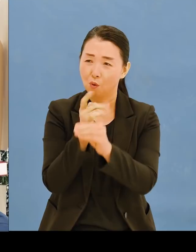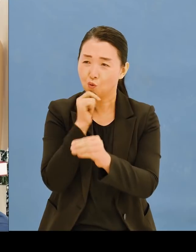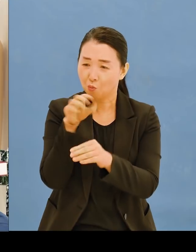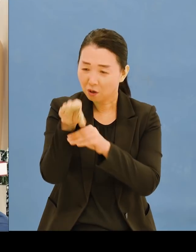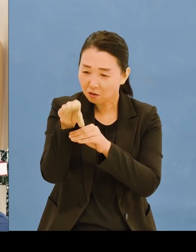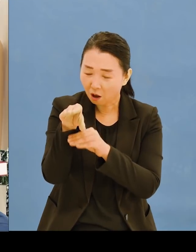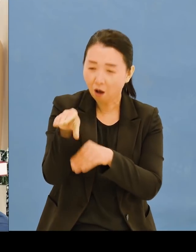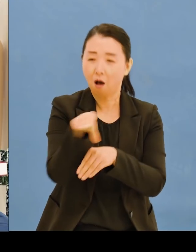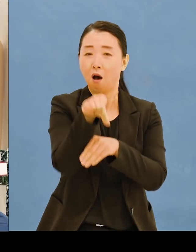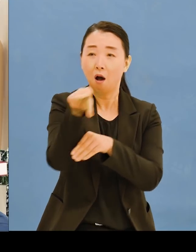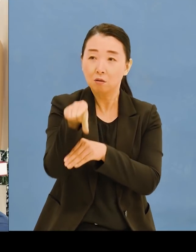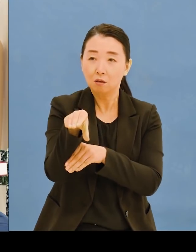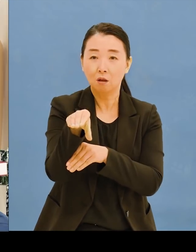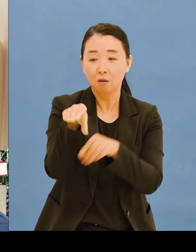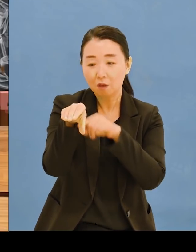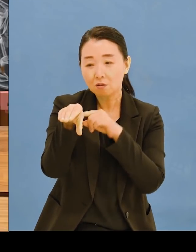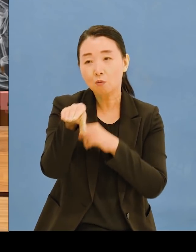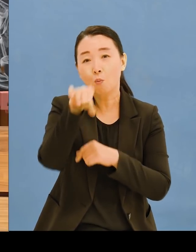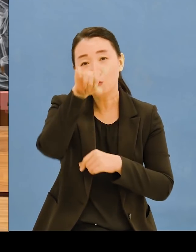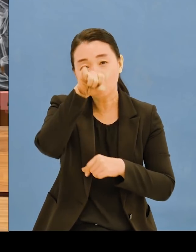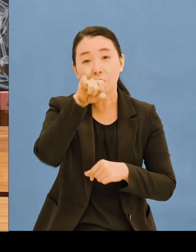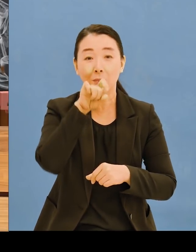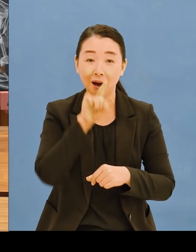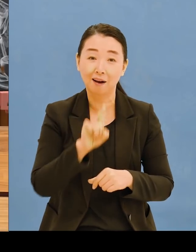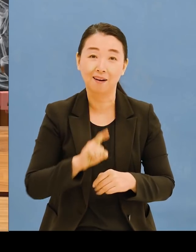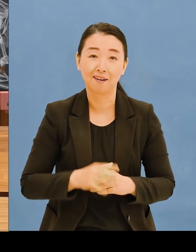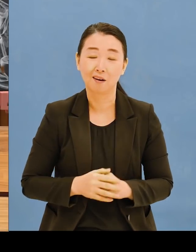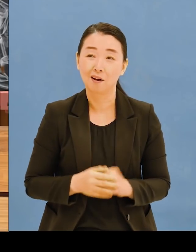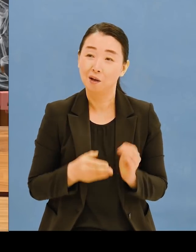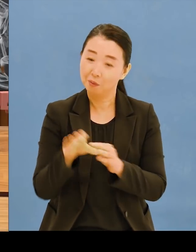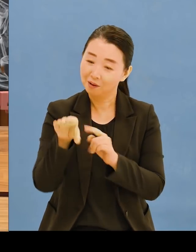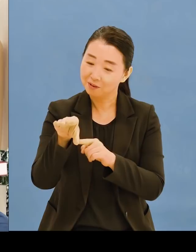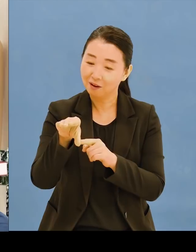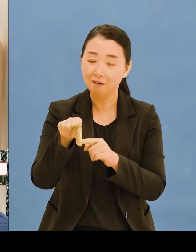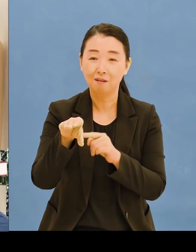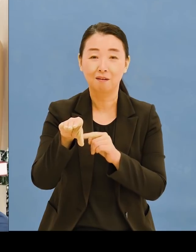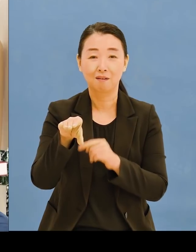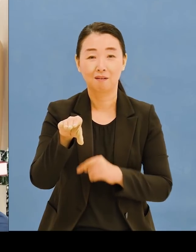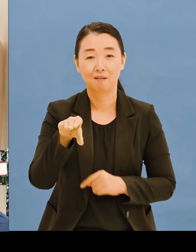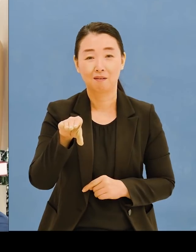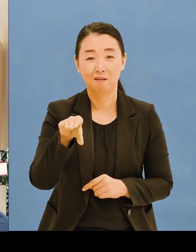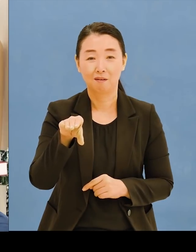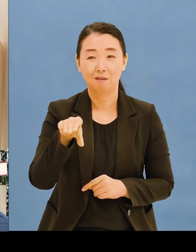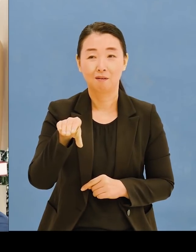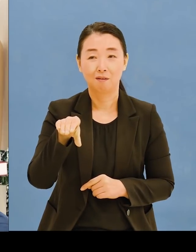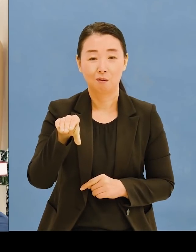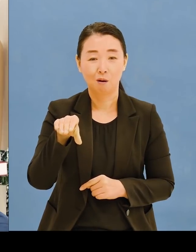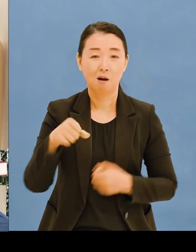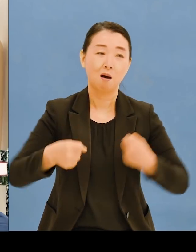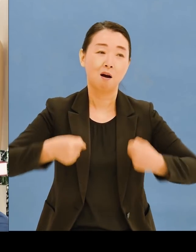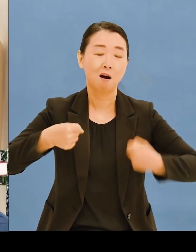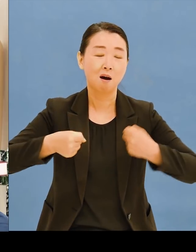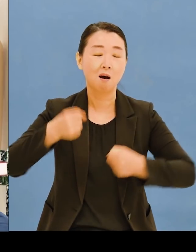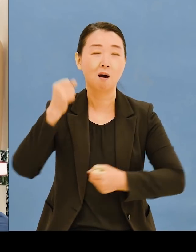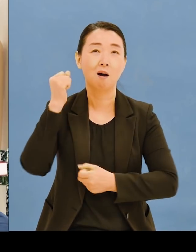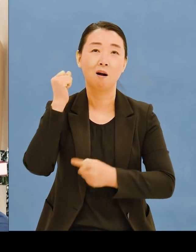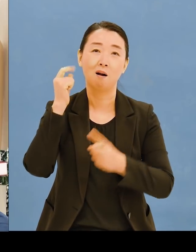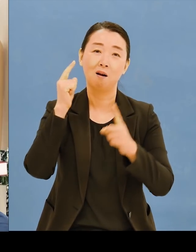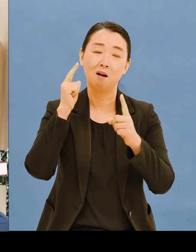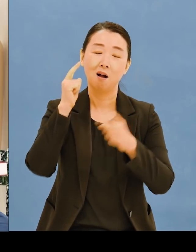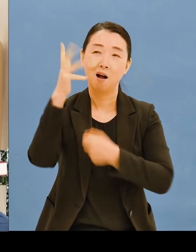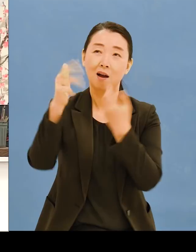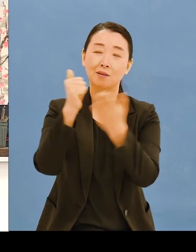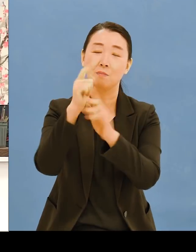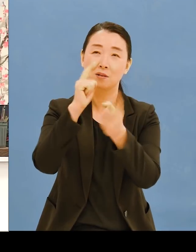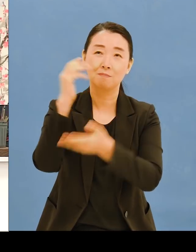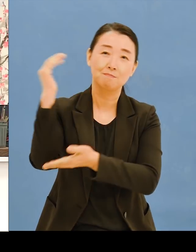타고 다니시면서 난 이 차가 너무 좋다고. 너무 난 이 허르츠만 차로. 네, 난 이 차가 너무 이 차를 타고 말씀 전하러 가는 게